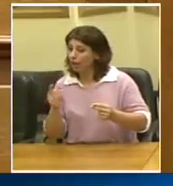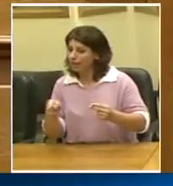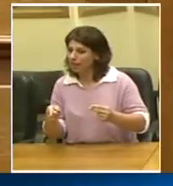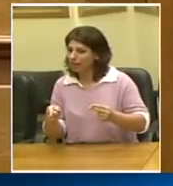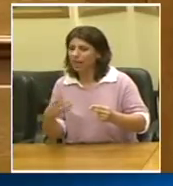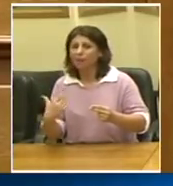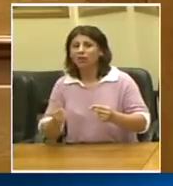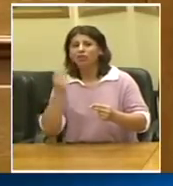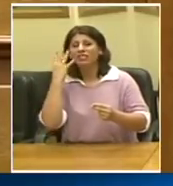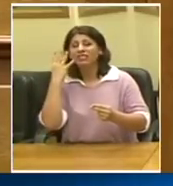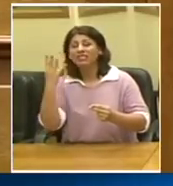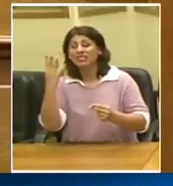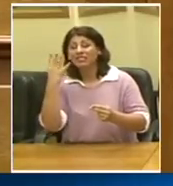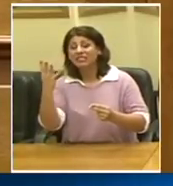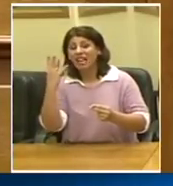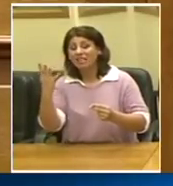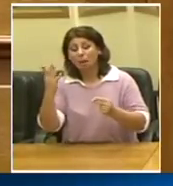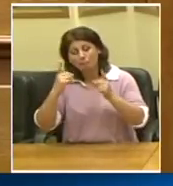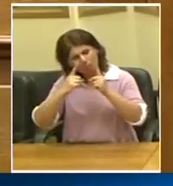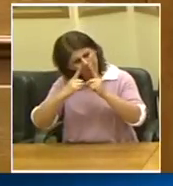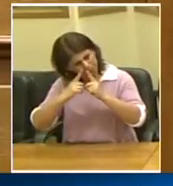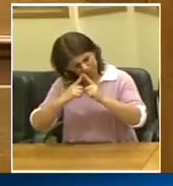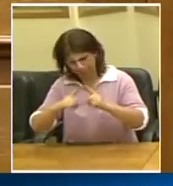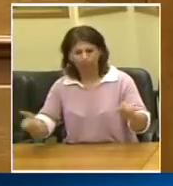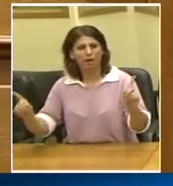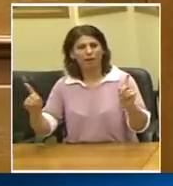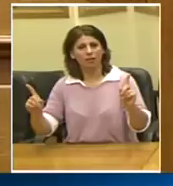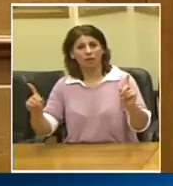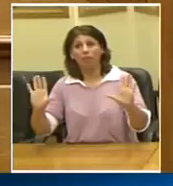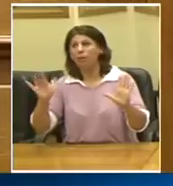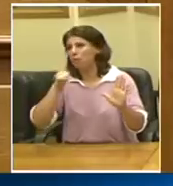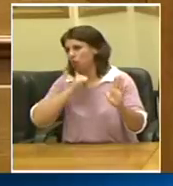τέσσερα ανυπόφορα παράδοξα που θέλω να επισημάνω.